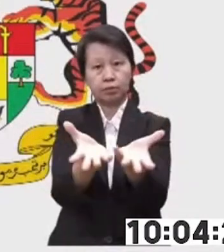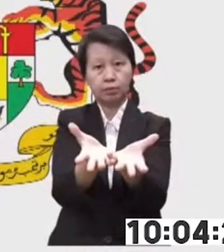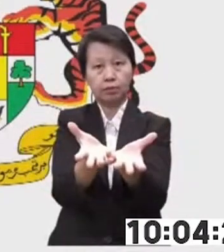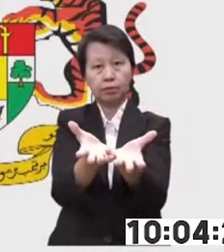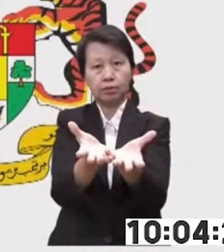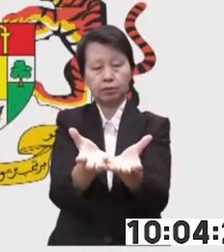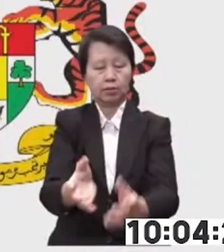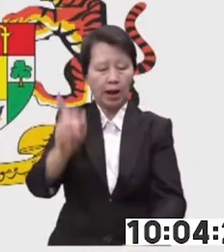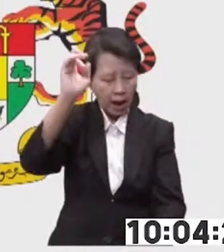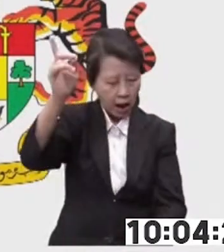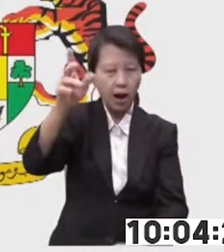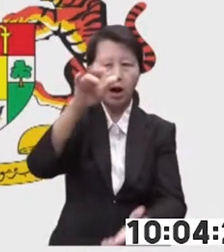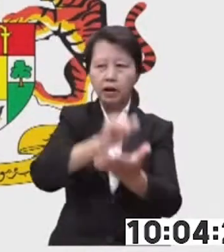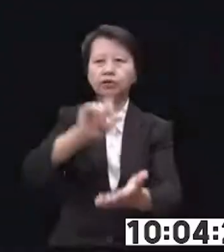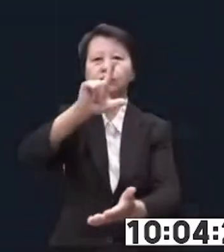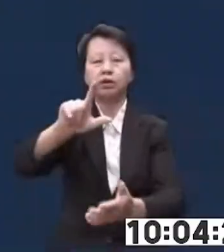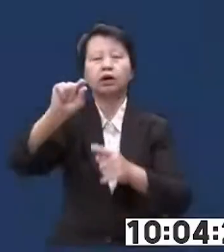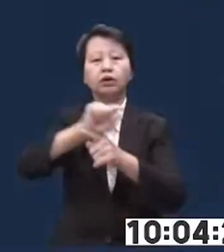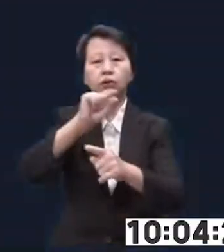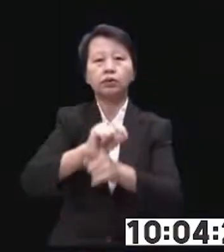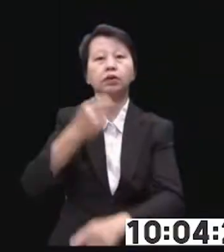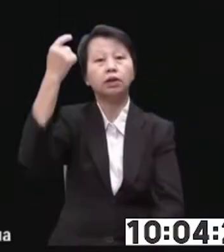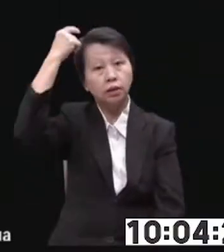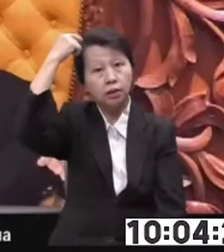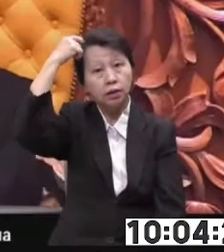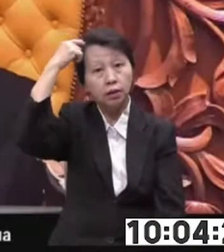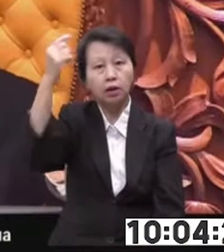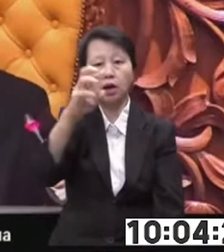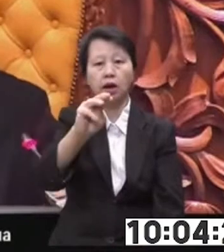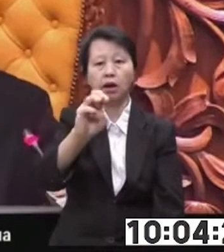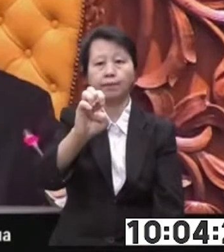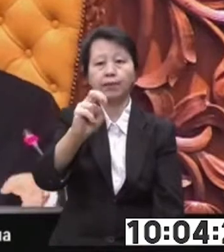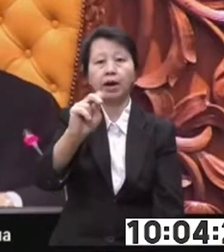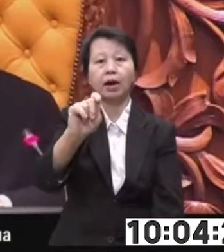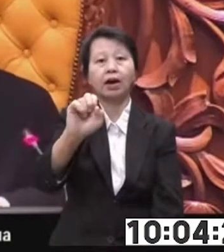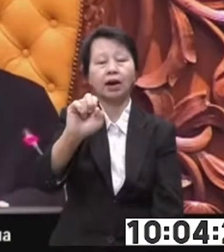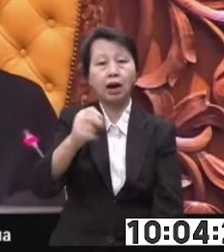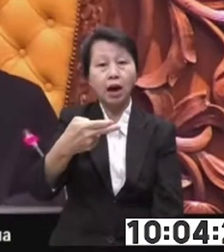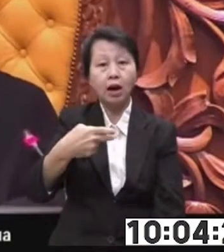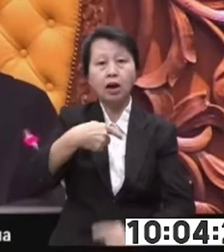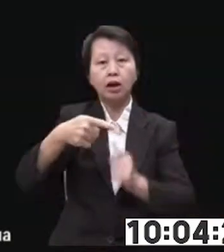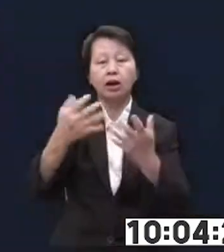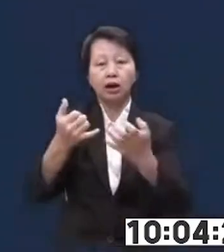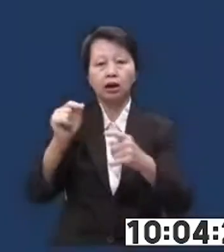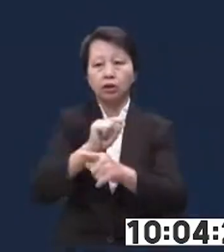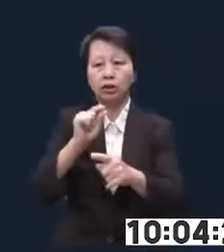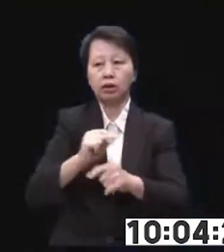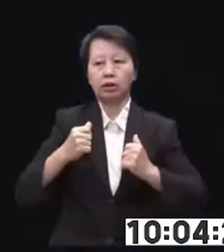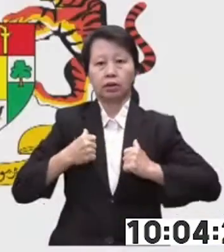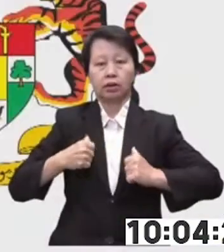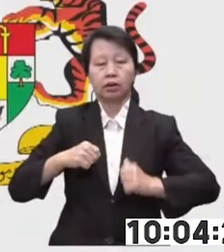sedunia Itulah itu guna ada kaww kesihatan kesihatan itu yang mesti Ca nak bagi tahu bila kita pakai yang hijau